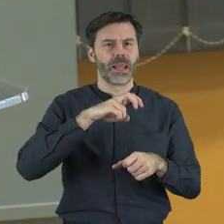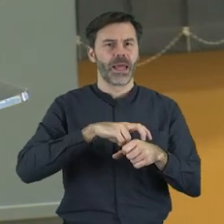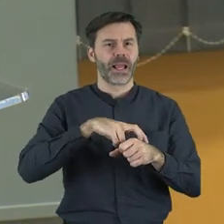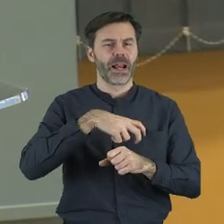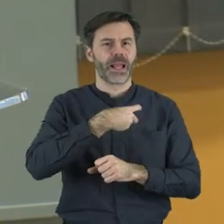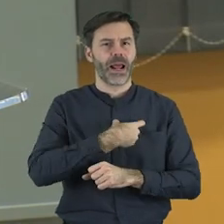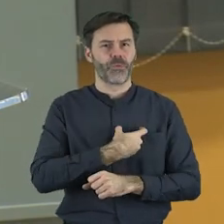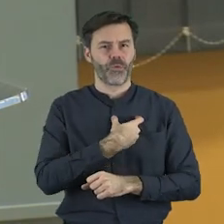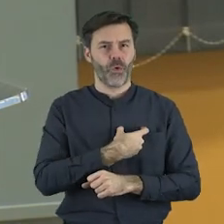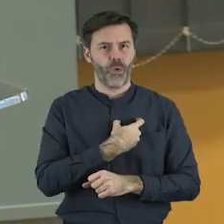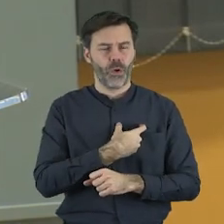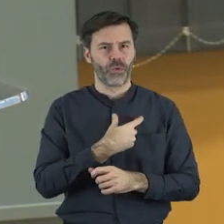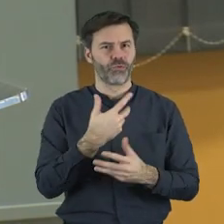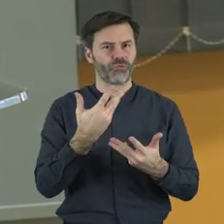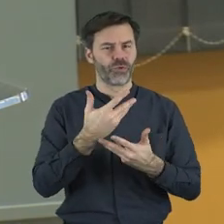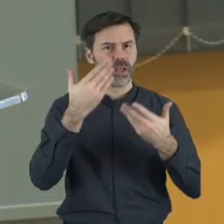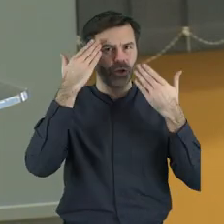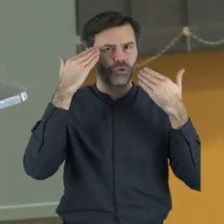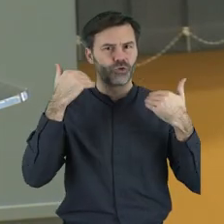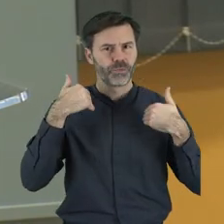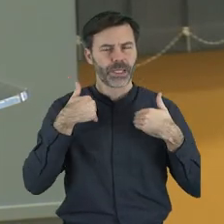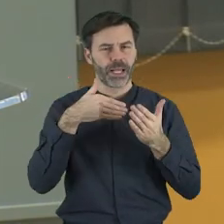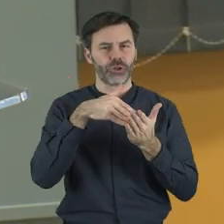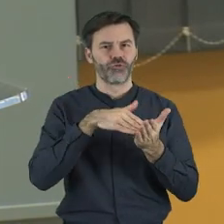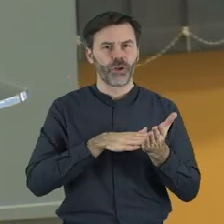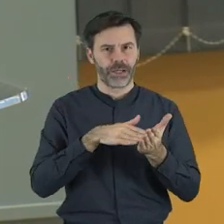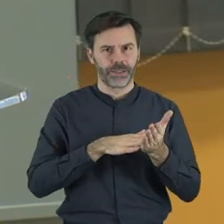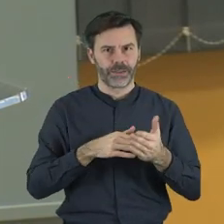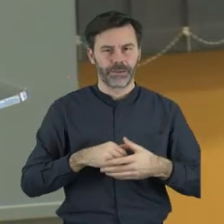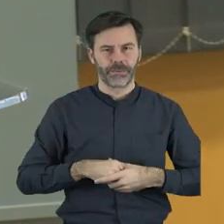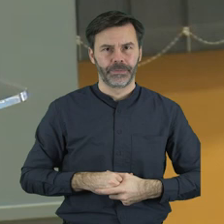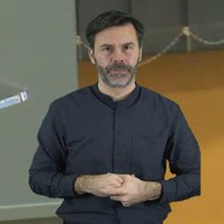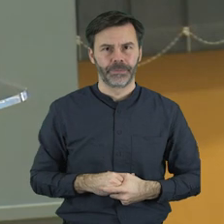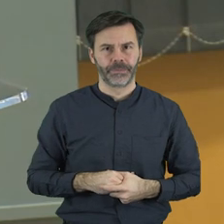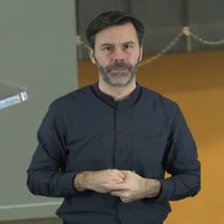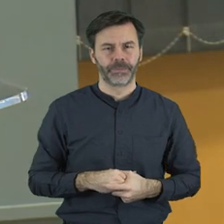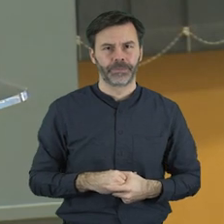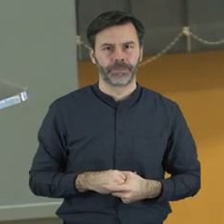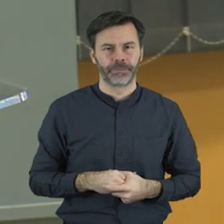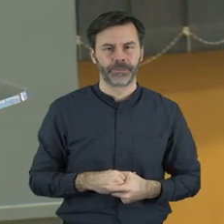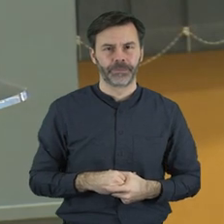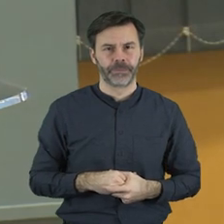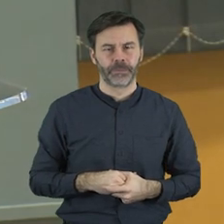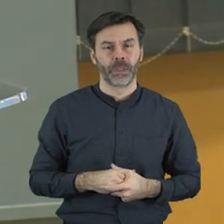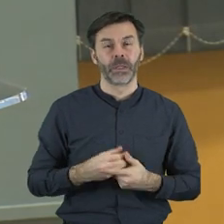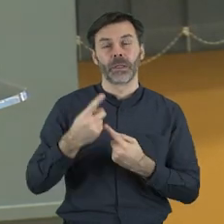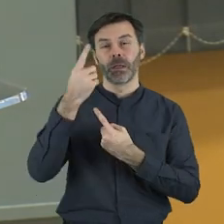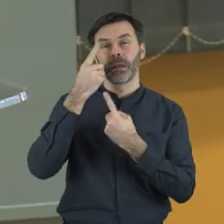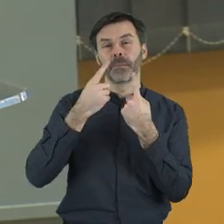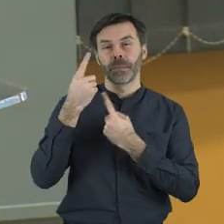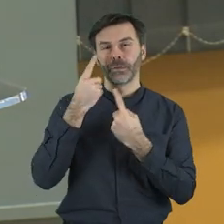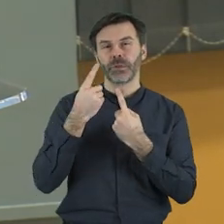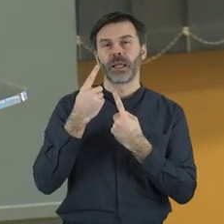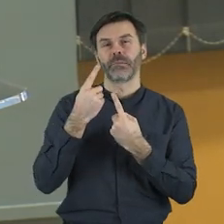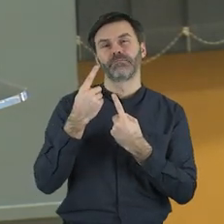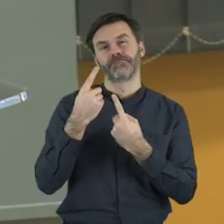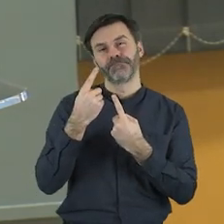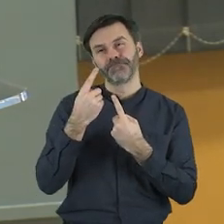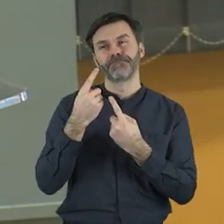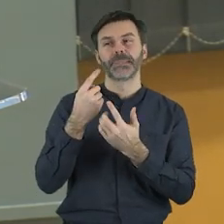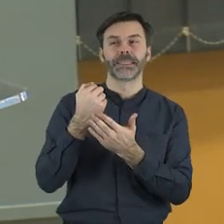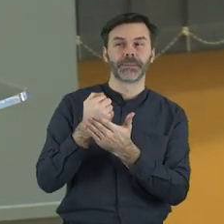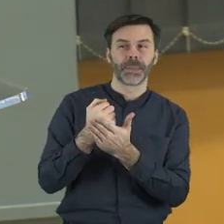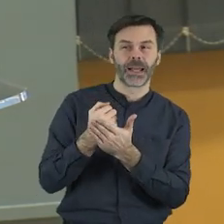Sieradzu. Myślę, że w sprawach życia i zdrowia ta komunikacja musi być bardzo jasna, bo